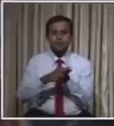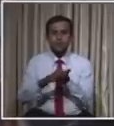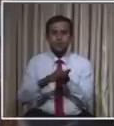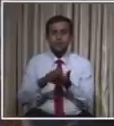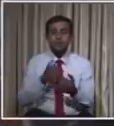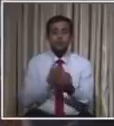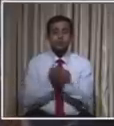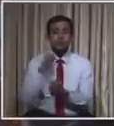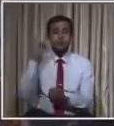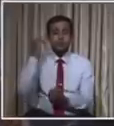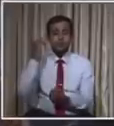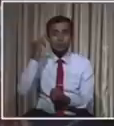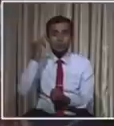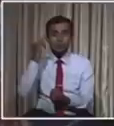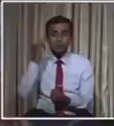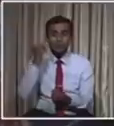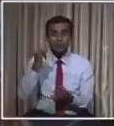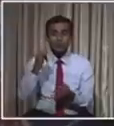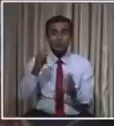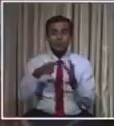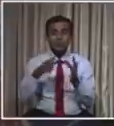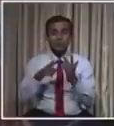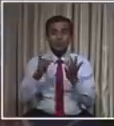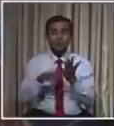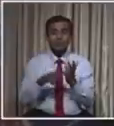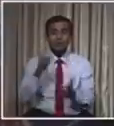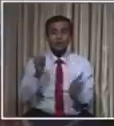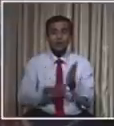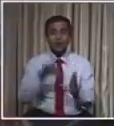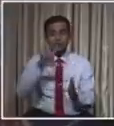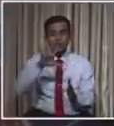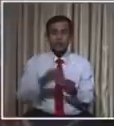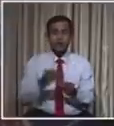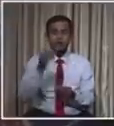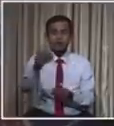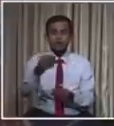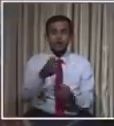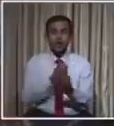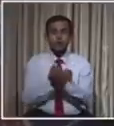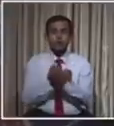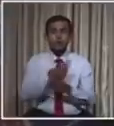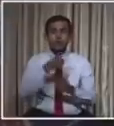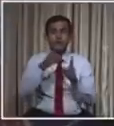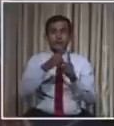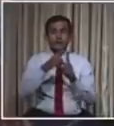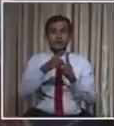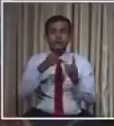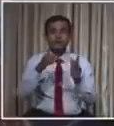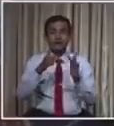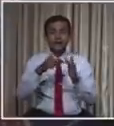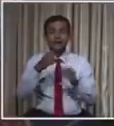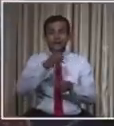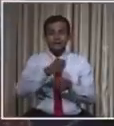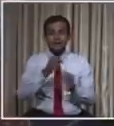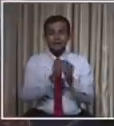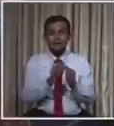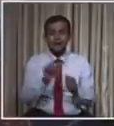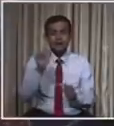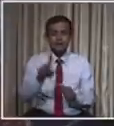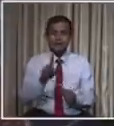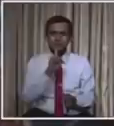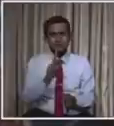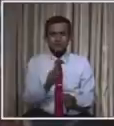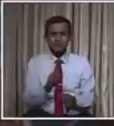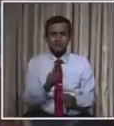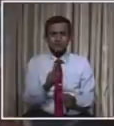පොලිස් නිලධාරියෙකුට දැන් ස්ථානාධිපතිකමක් ගන්න පුළුවන් ලක්ෂ 5ක් දුන්නාම ඒකට ඉන්නවා පොලිසිය DIG කෙනෙක් සීනියර් DIG කෙනෙක් වැඩිය කරන්න නම කියන්න ඕන නම්